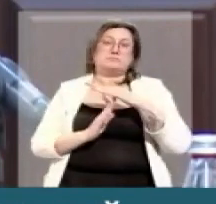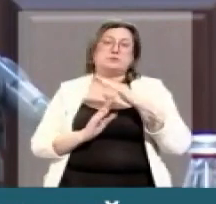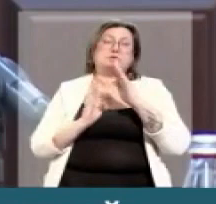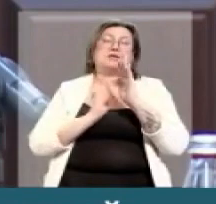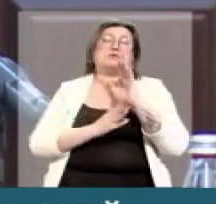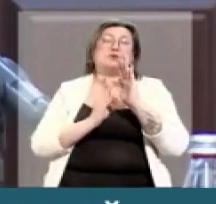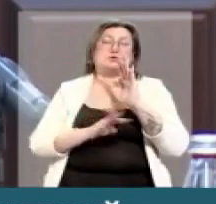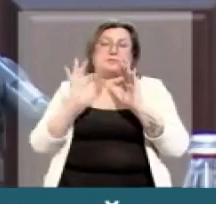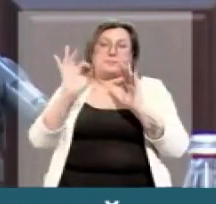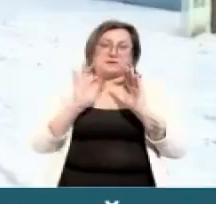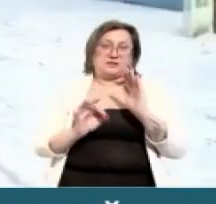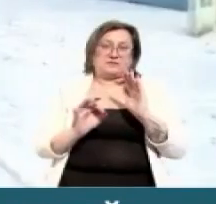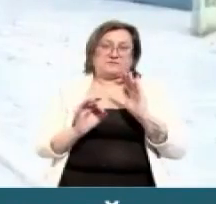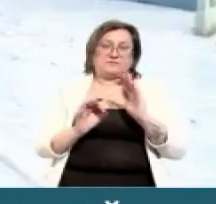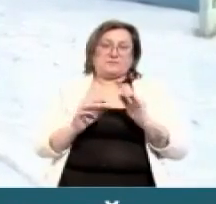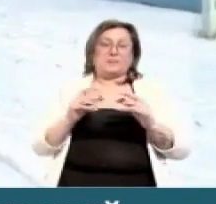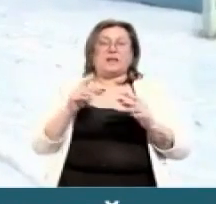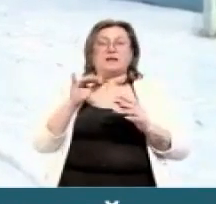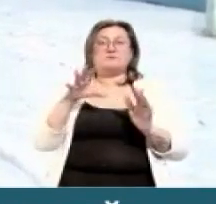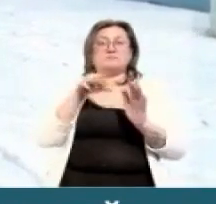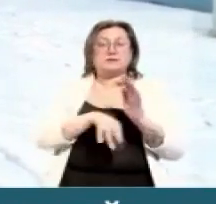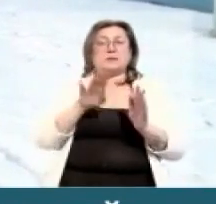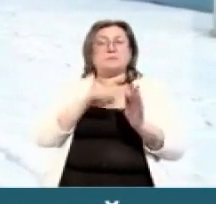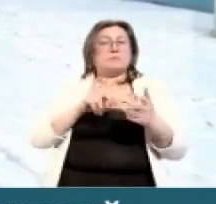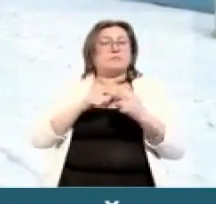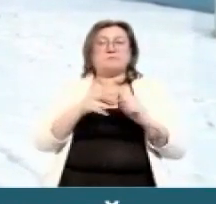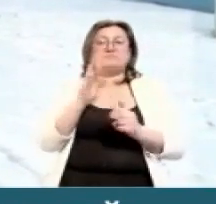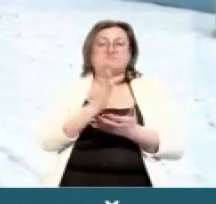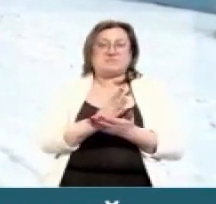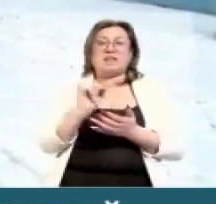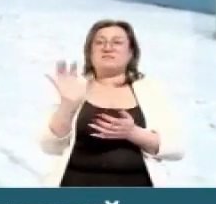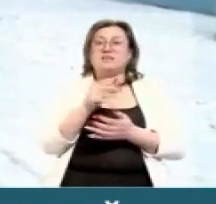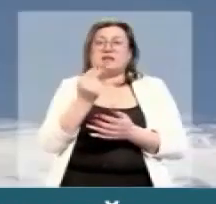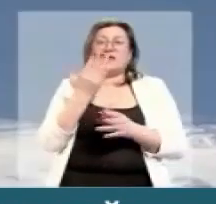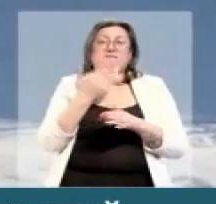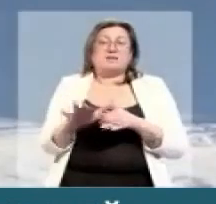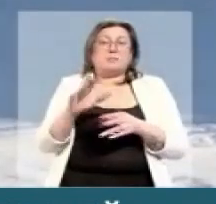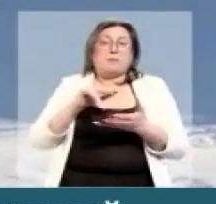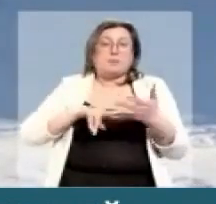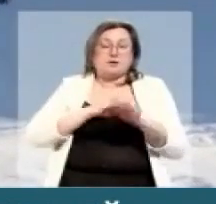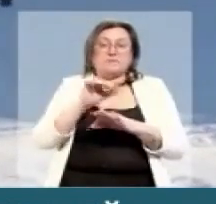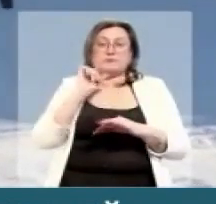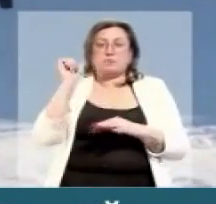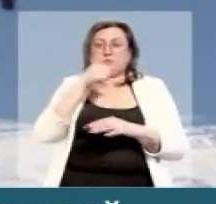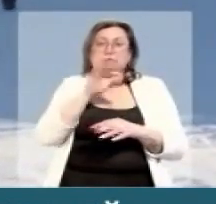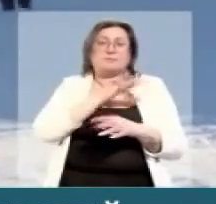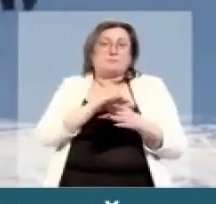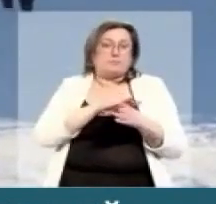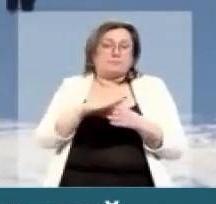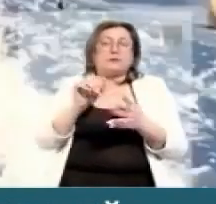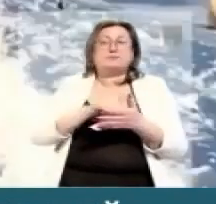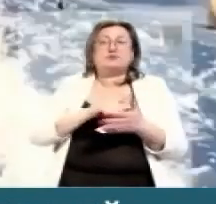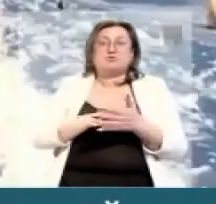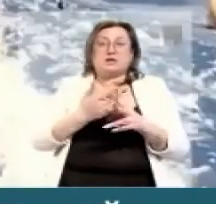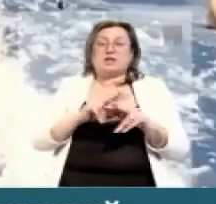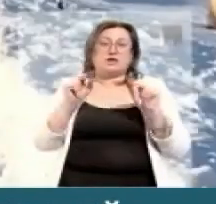до 90%. Не обходится и без проблем. Не все деньги, которые были выделены в рамках проекта, в прошлом году освоены. Причина